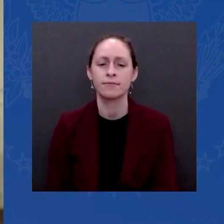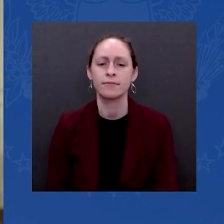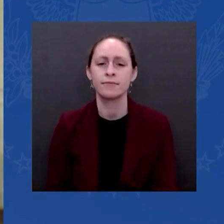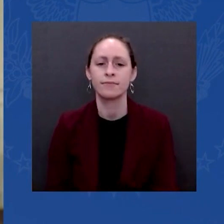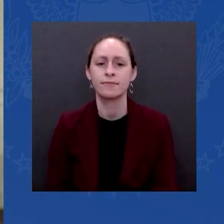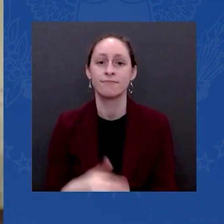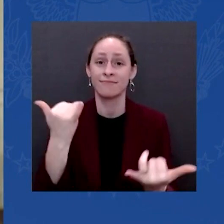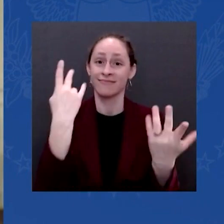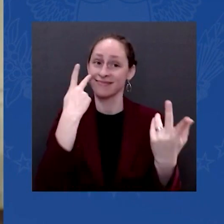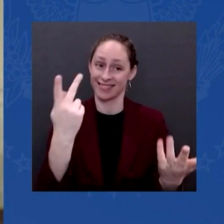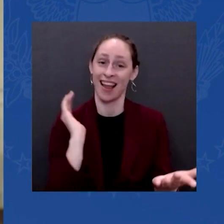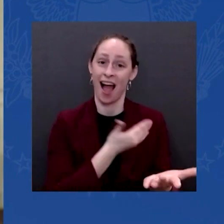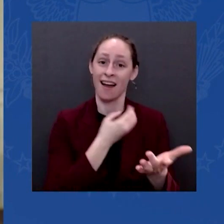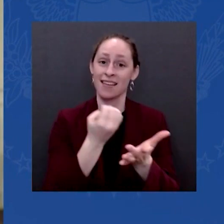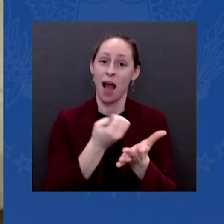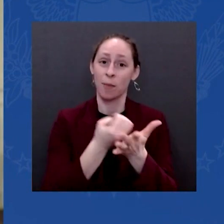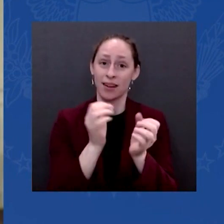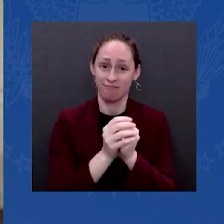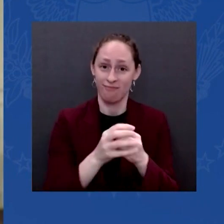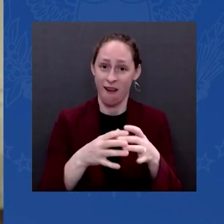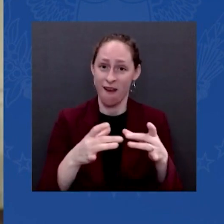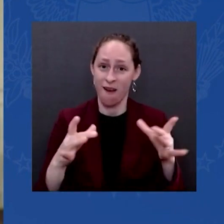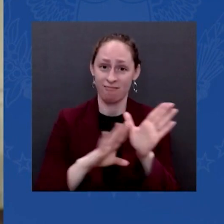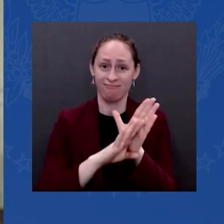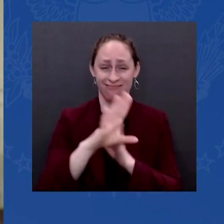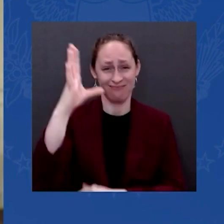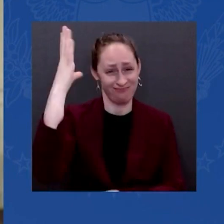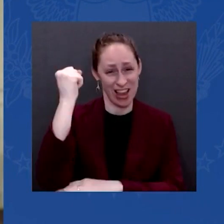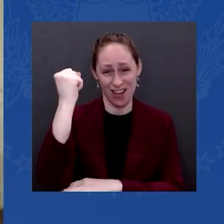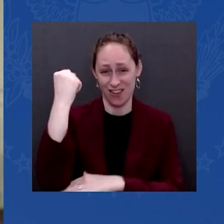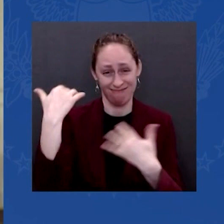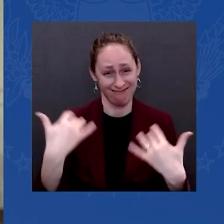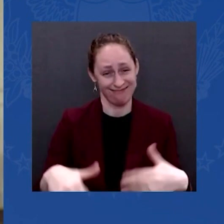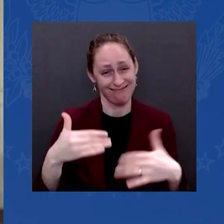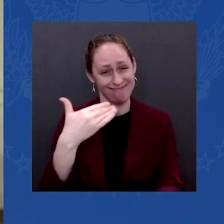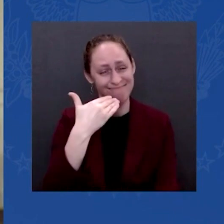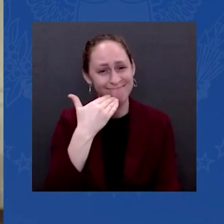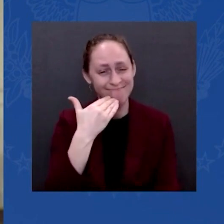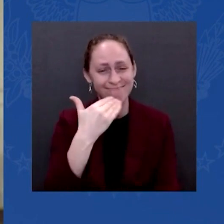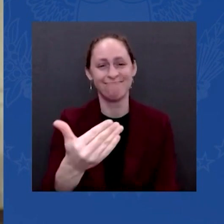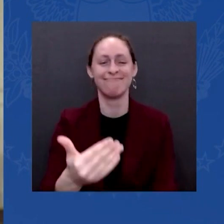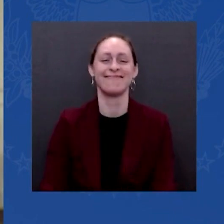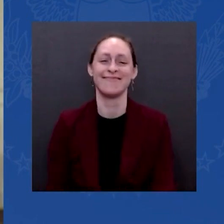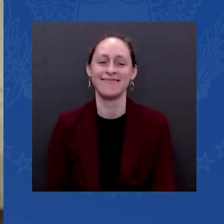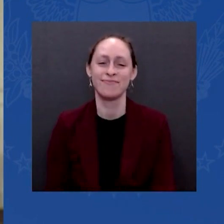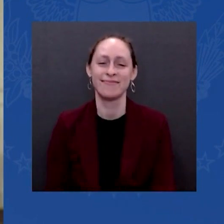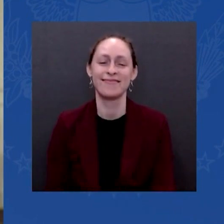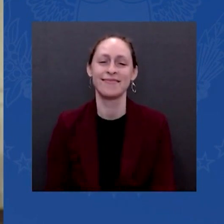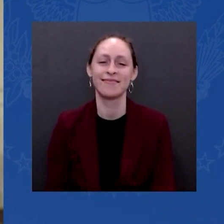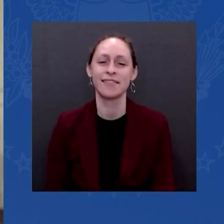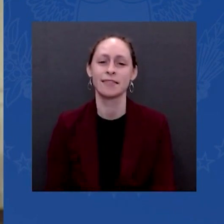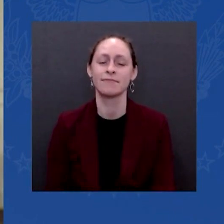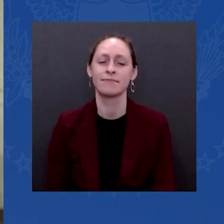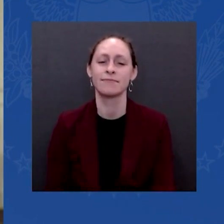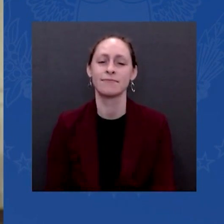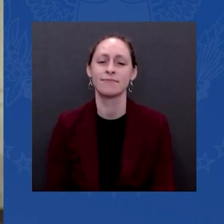Dzięki ustawie infrastrukturalnej dokonamy rekordowych inwestycji w odbudowę Ameryki. Stworzymy miejsca pracy dla milionów obywateli przy modernizacji naszych